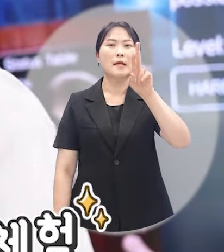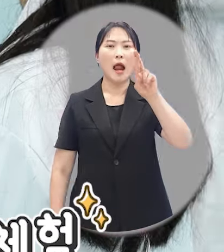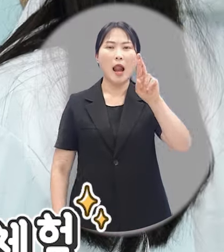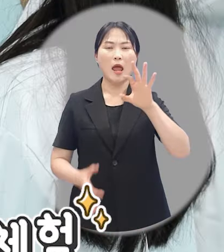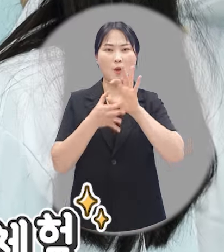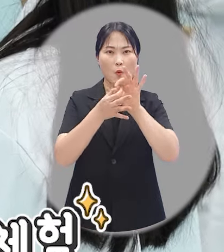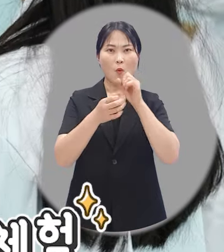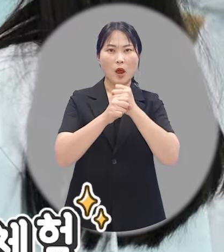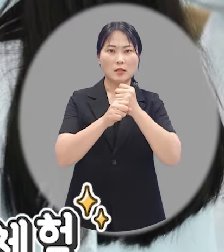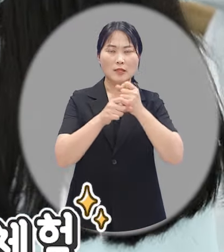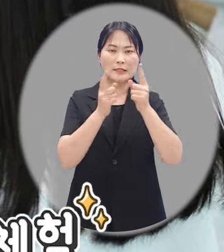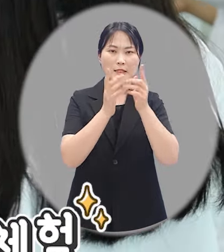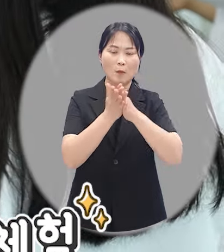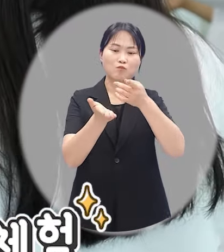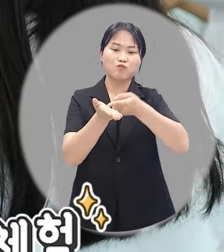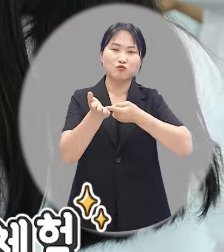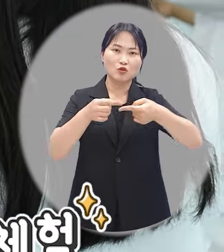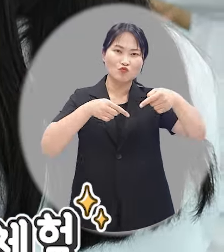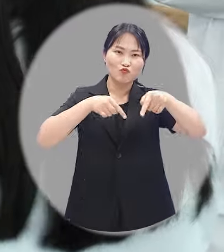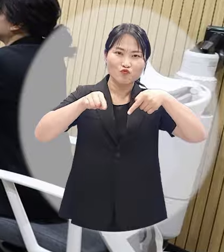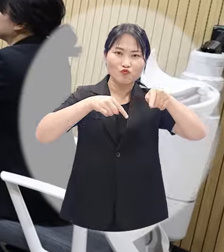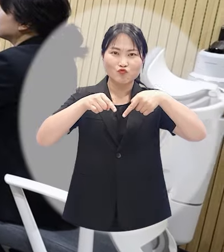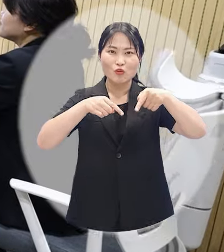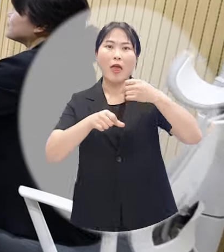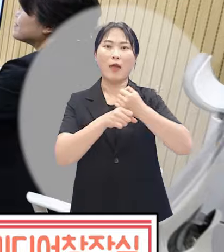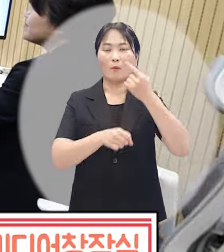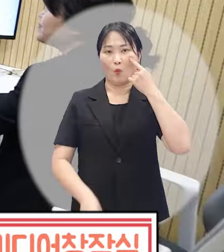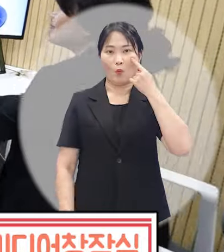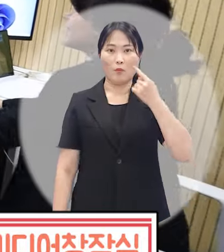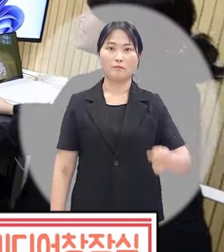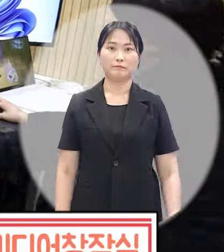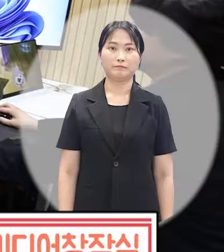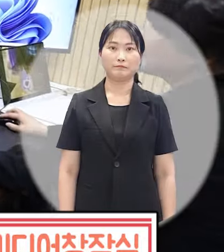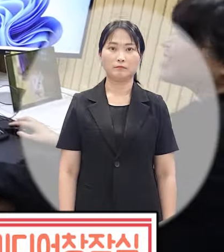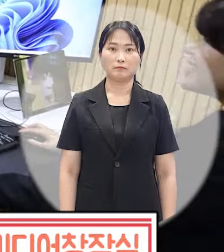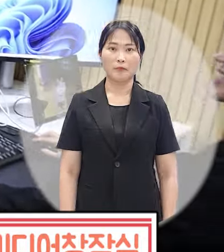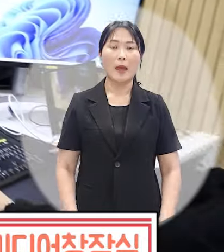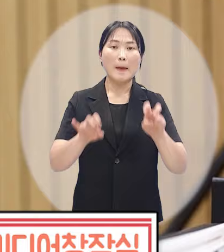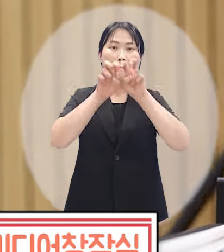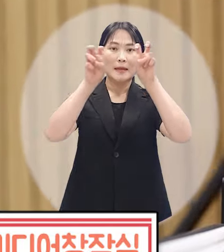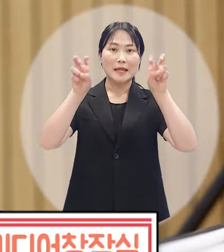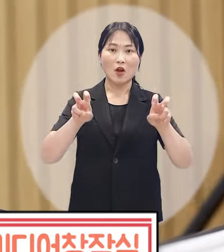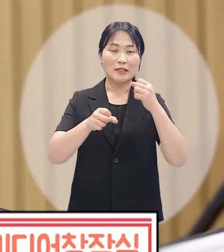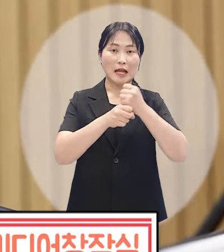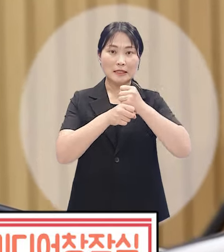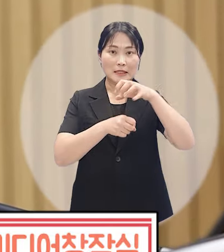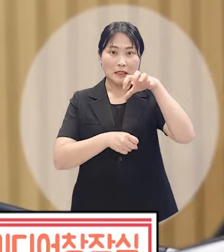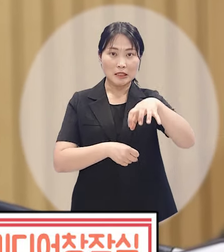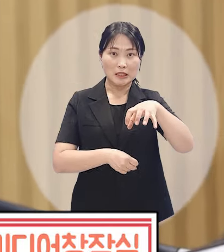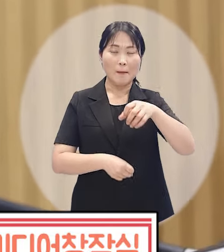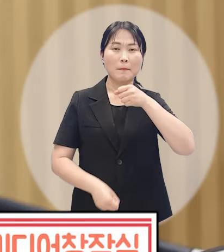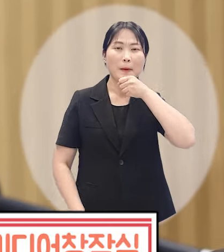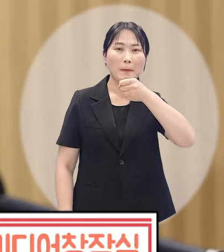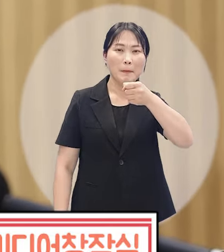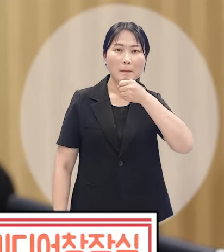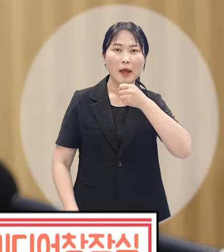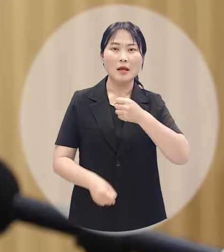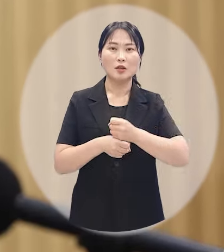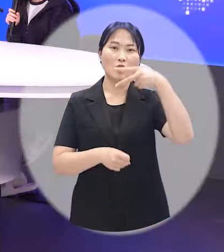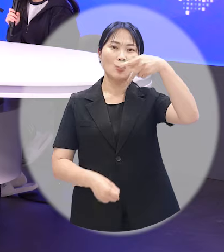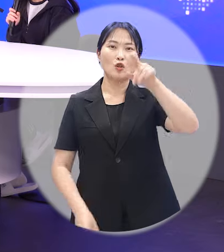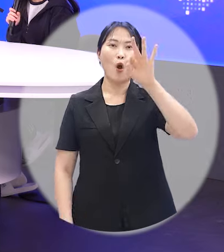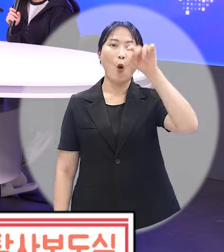활용해 가상 로봇 수술도 직접 체험해봅니다. 미디어 창작실을 찾는 학생들은 스튜디오 마이크 앞에 서서 성우에